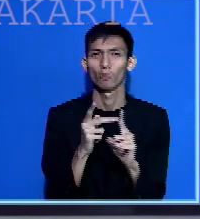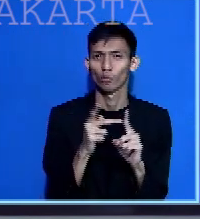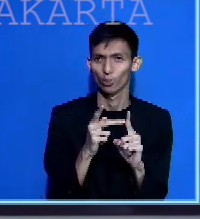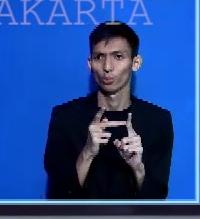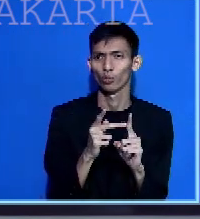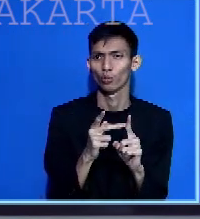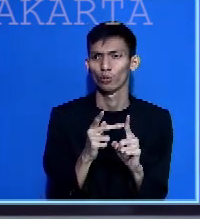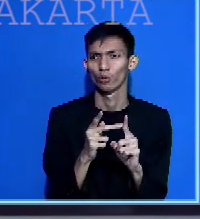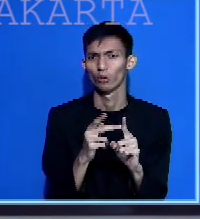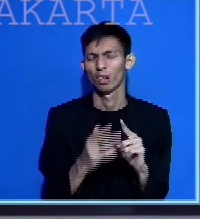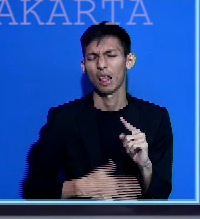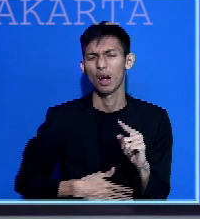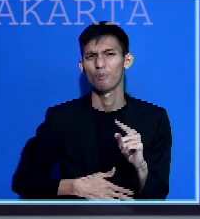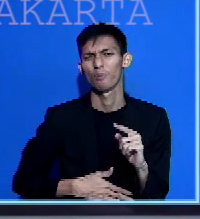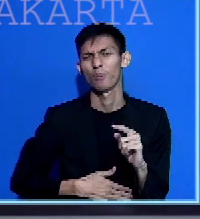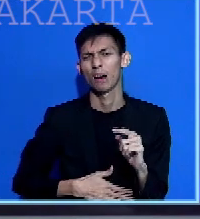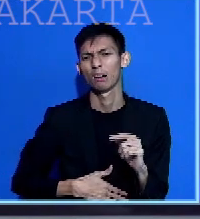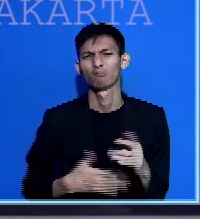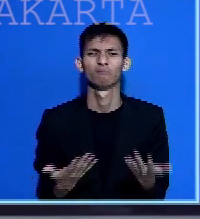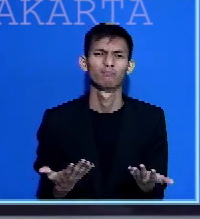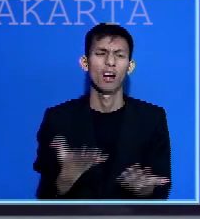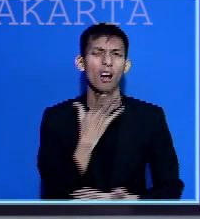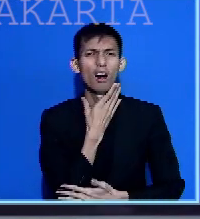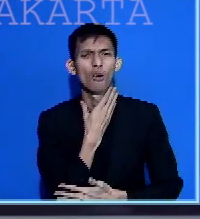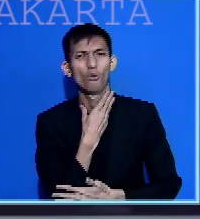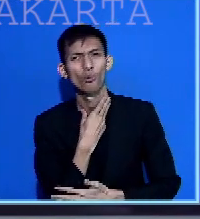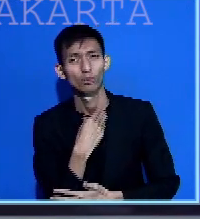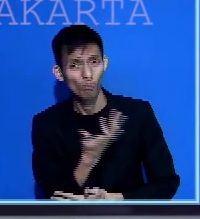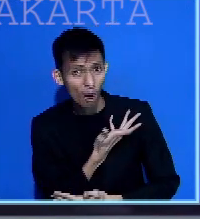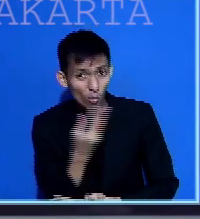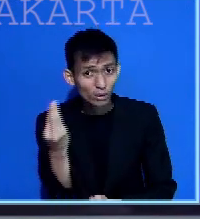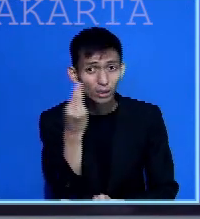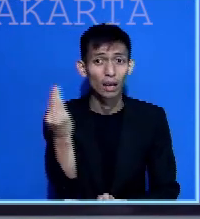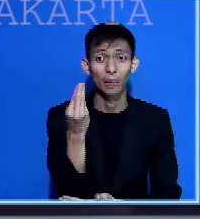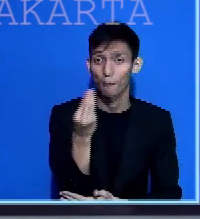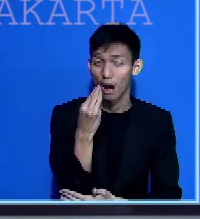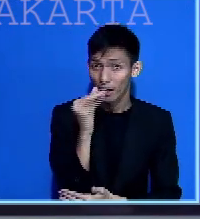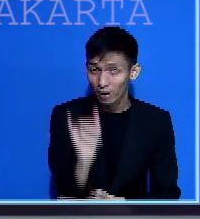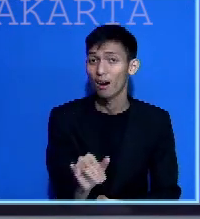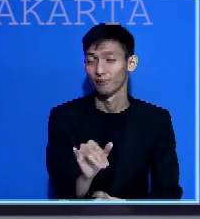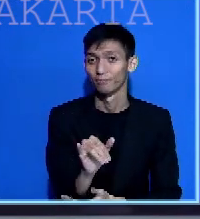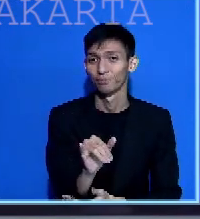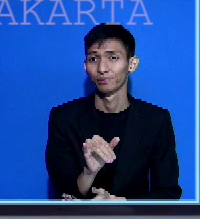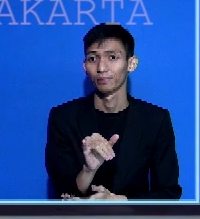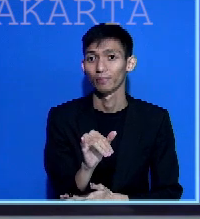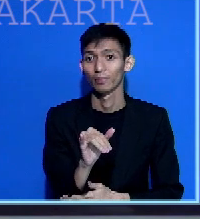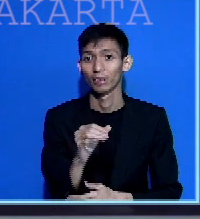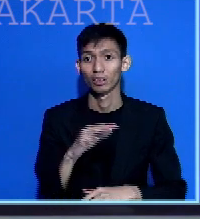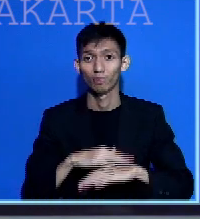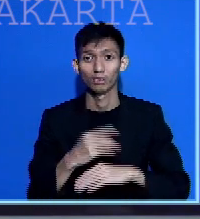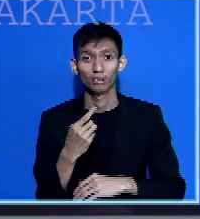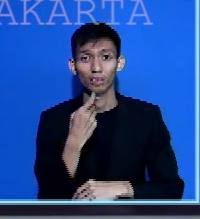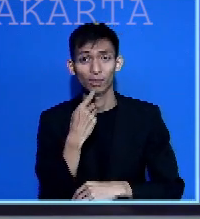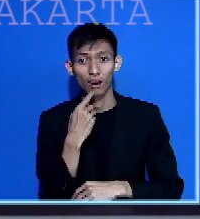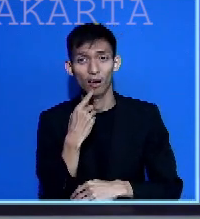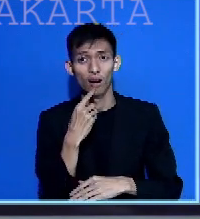rasanya lapar, Afif. Lapar, Harus baik. berwisata kuliner kita. Selanjutnya, saudara kita akan memberikan informasi terkait dengan kuliner. Ada